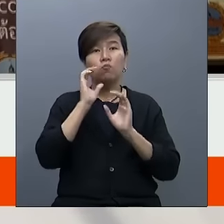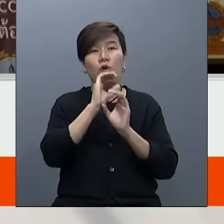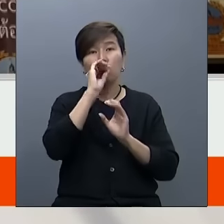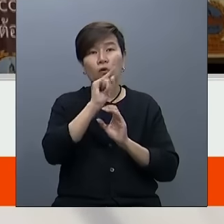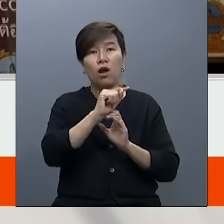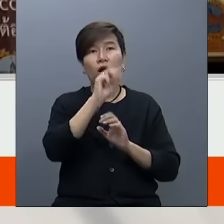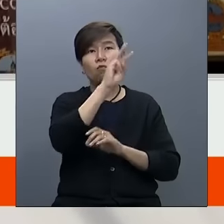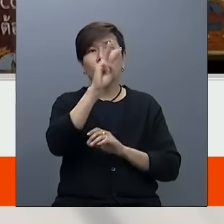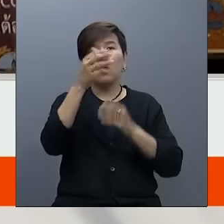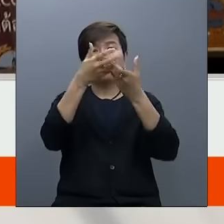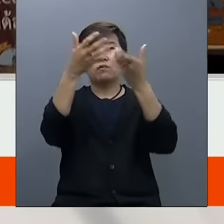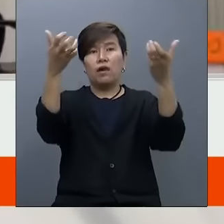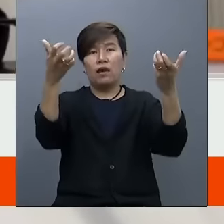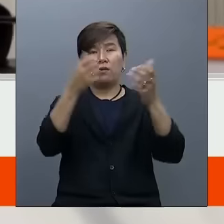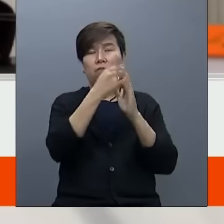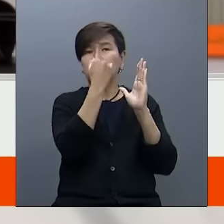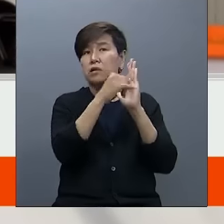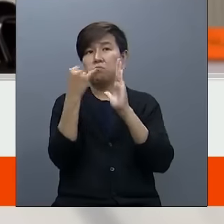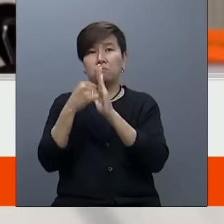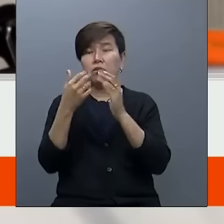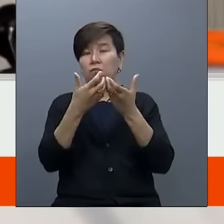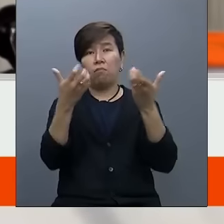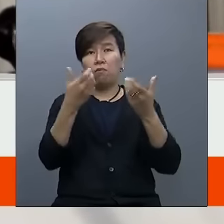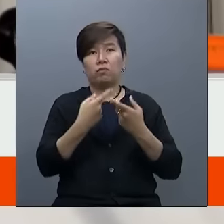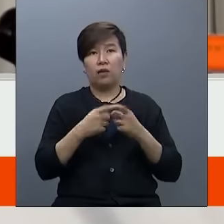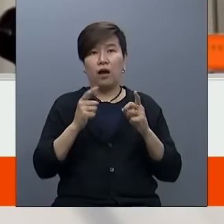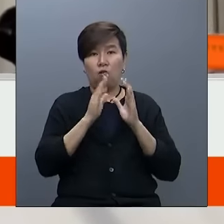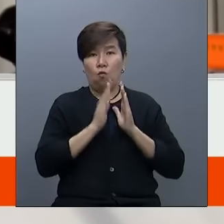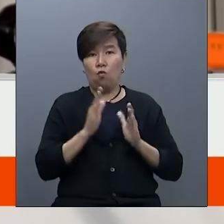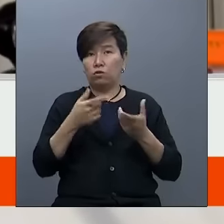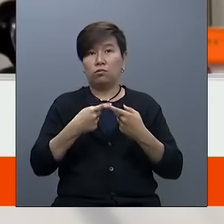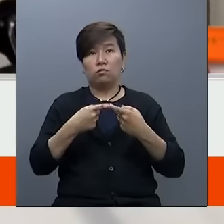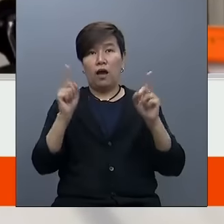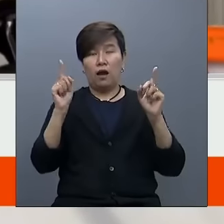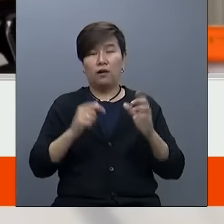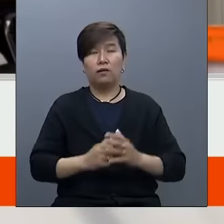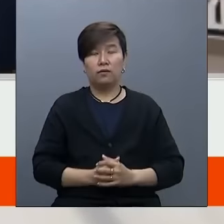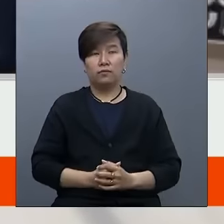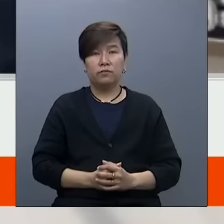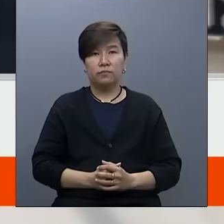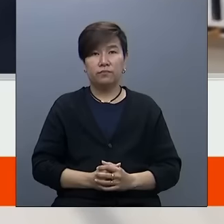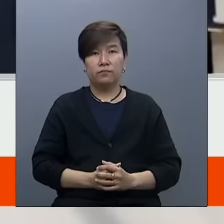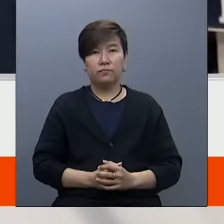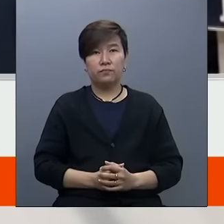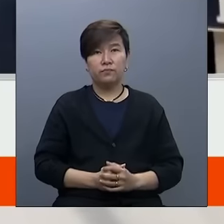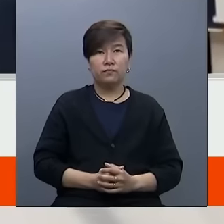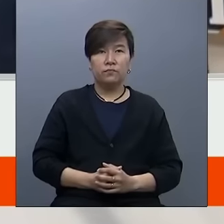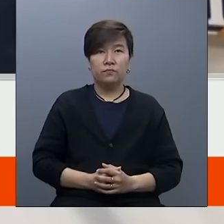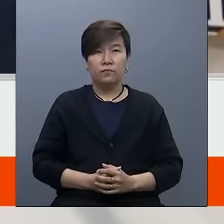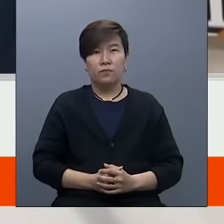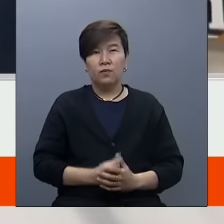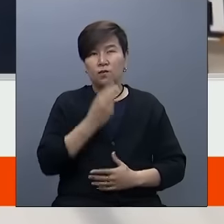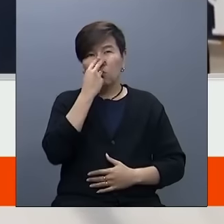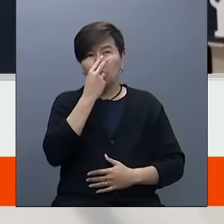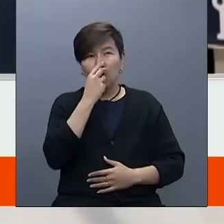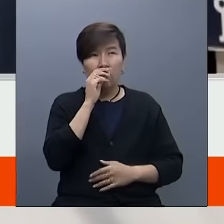พนันและความผิดคนละส่วนคนละกรรมผู้ต้องหาคนละส่วนอันเนี้ยมันก็มองกันเหมือนตอนเนี้ยเป็นจุดที่ต่างคนต่างม